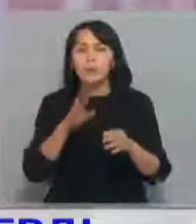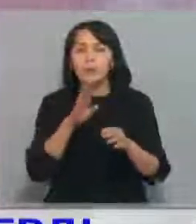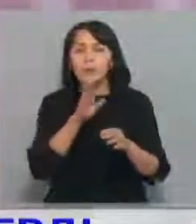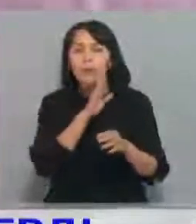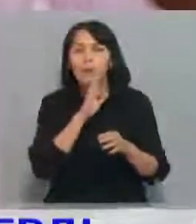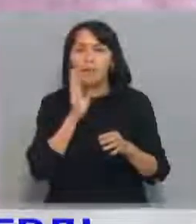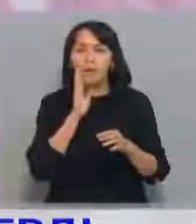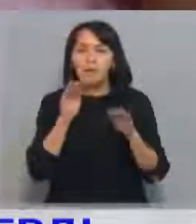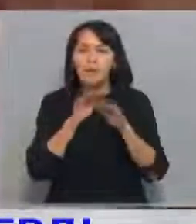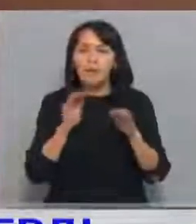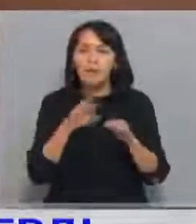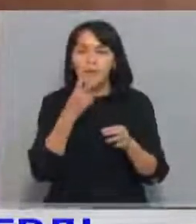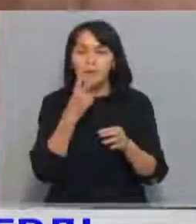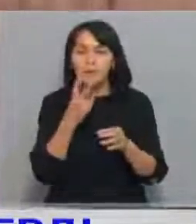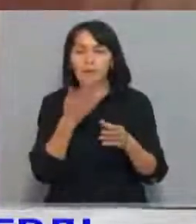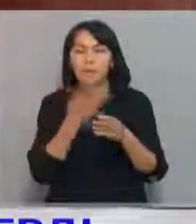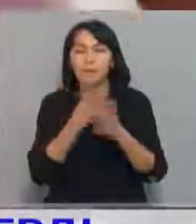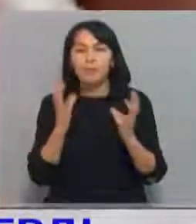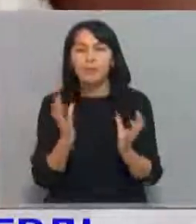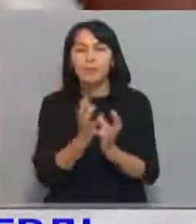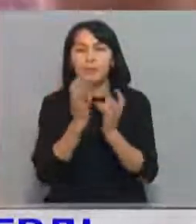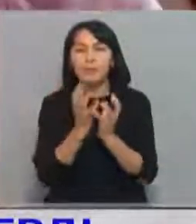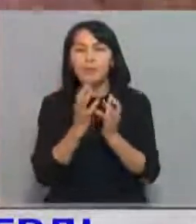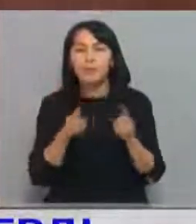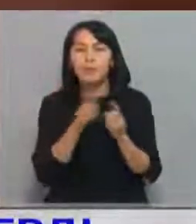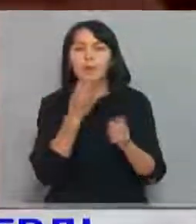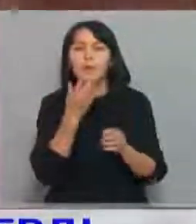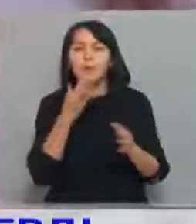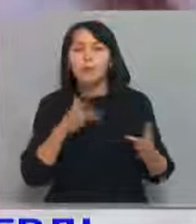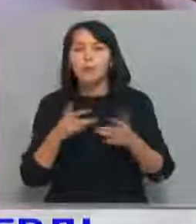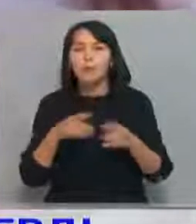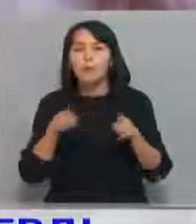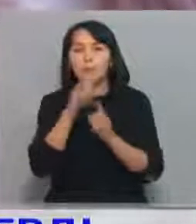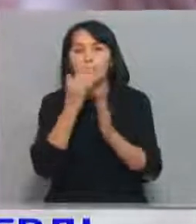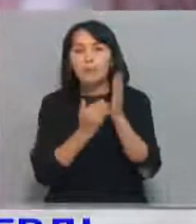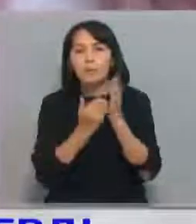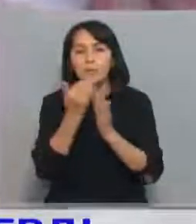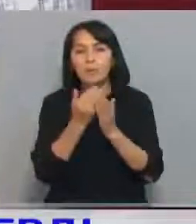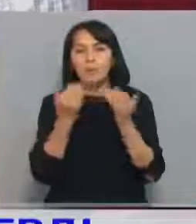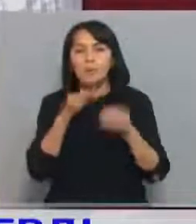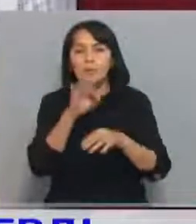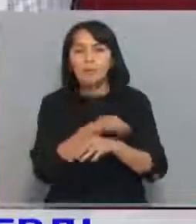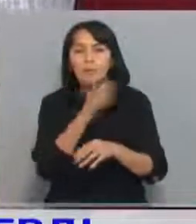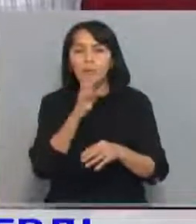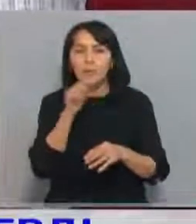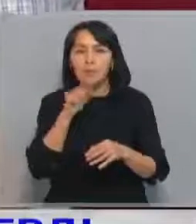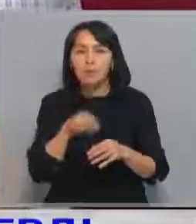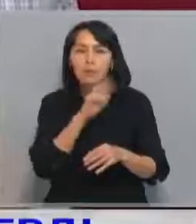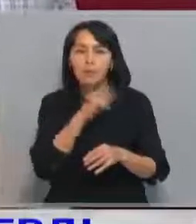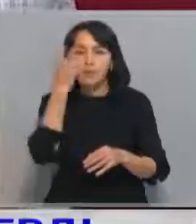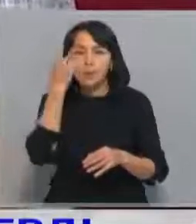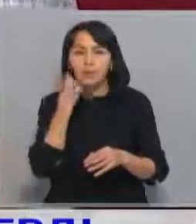бала тәрбиесінен де қол үзіп кеткен емес. Ұрпақ тәрбиесі мен ұлттық өнерді бәрінен де жоғары қояды. Жары Бек Сұлтанда істің көзін